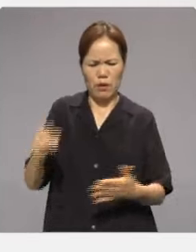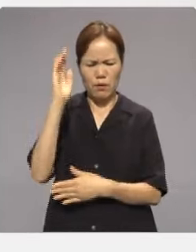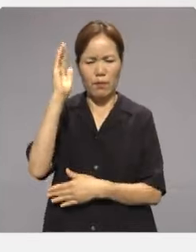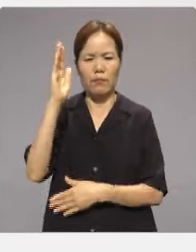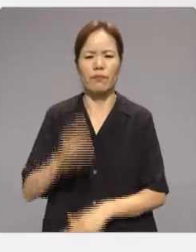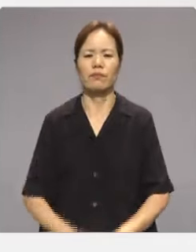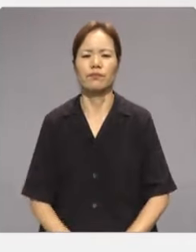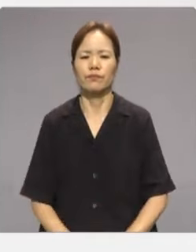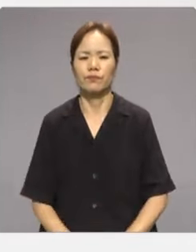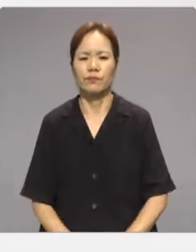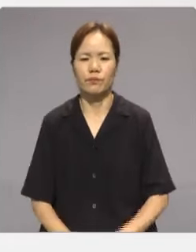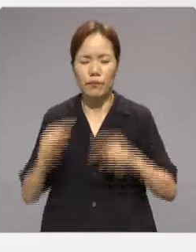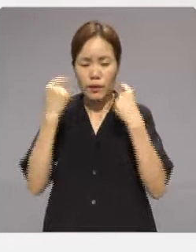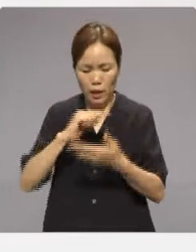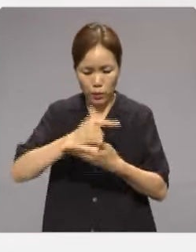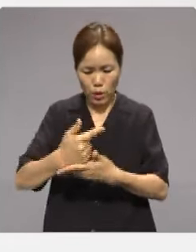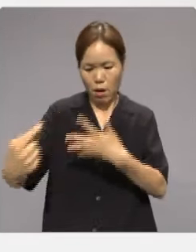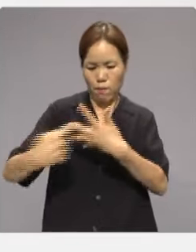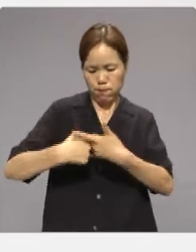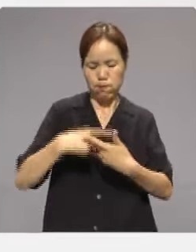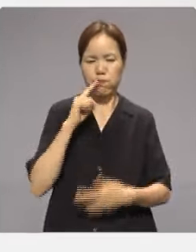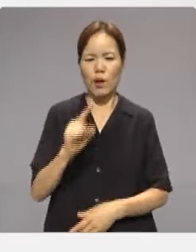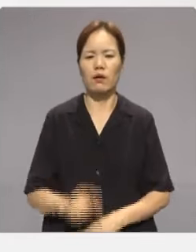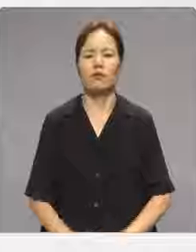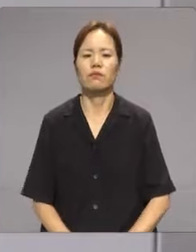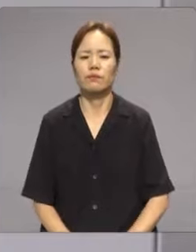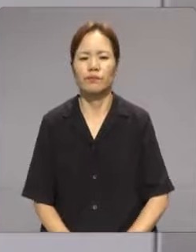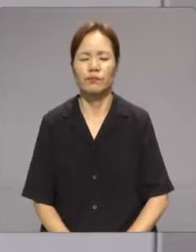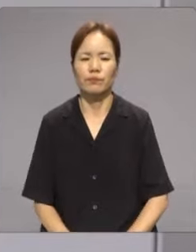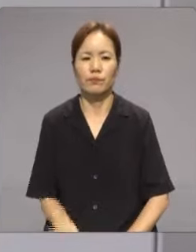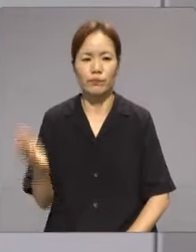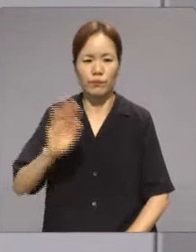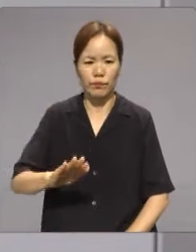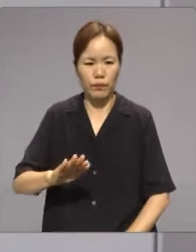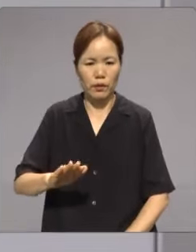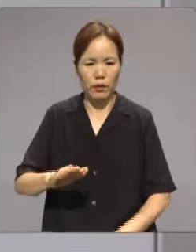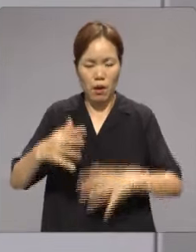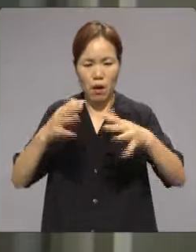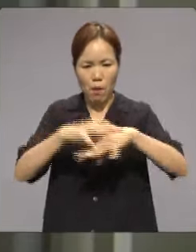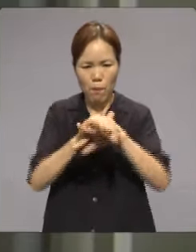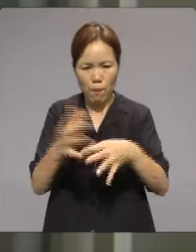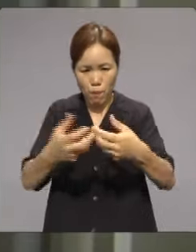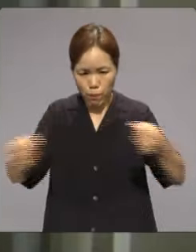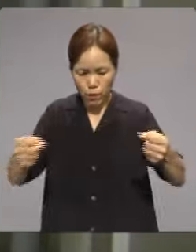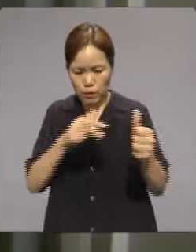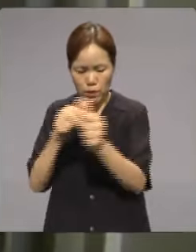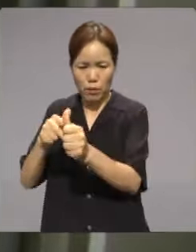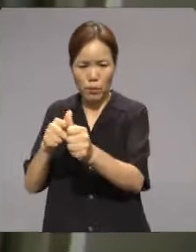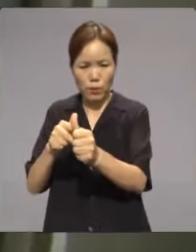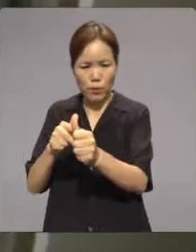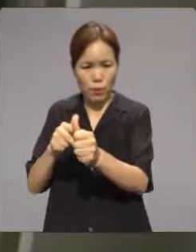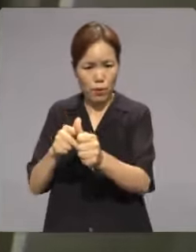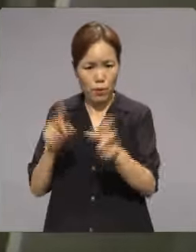항변했습니다 개인 노트북이 뚫렸다는 주장이었습니다 하지만 망이 분리된 정보사 내부 특성상